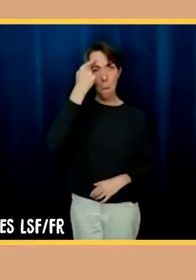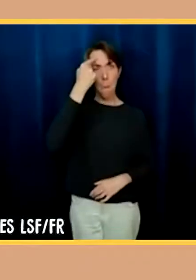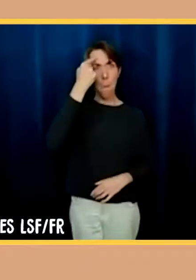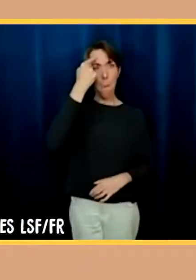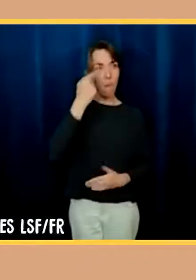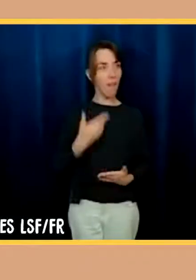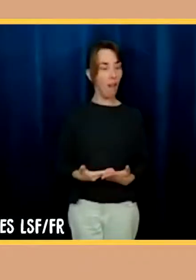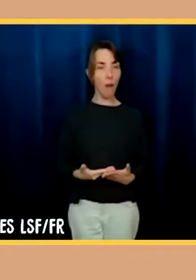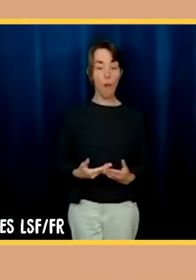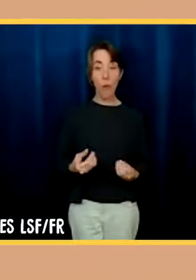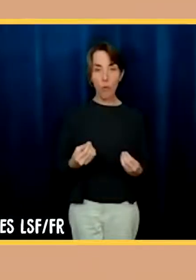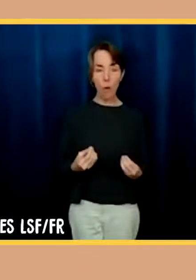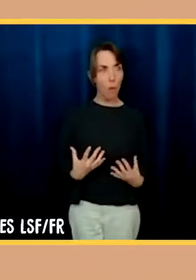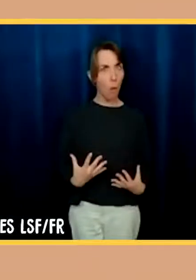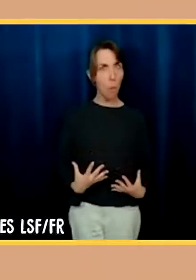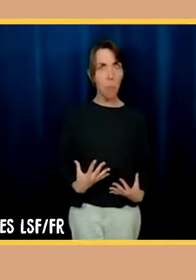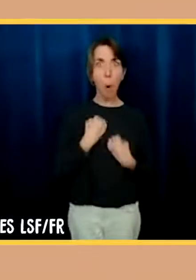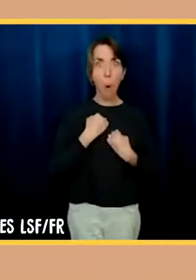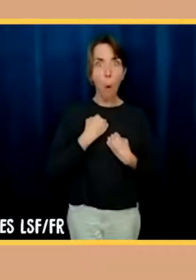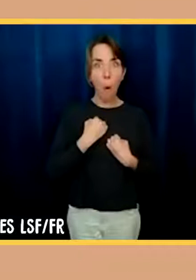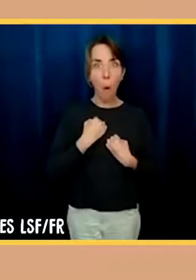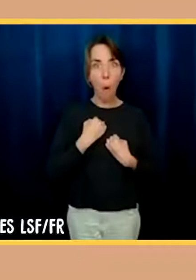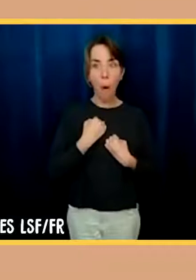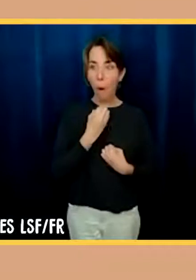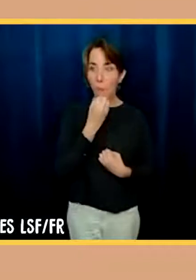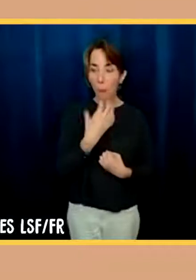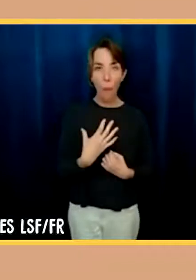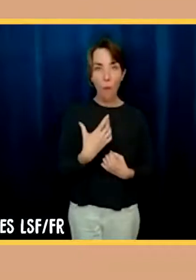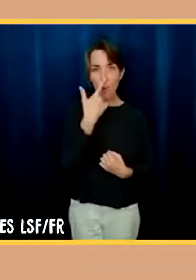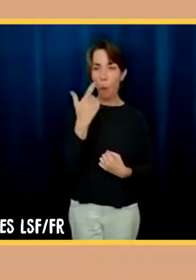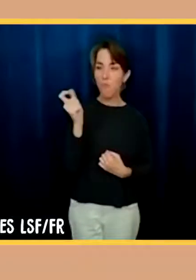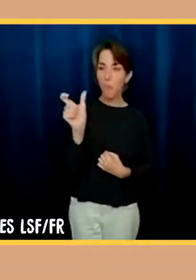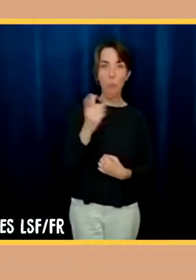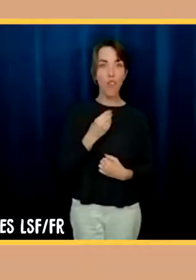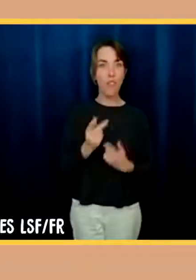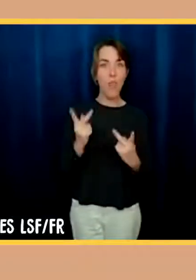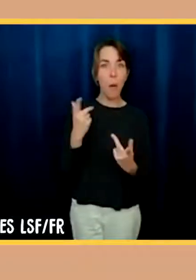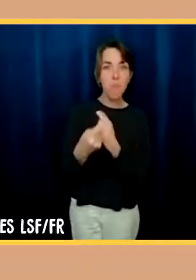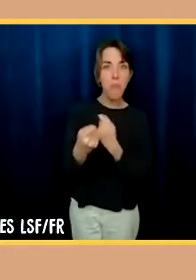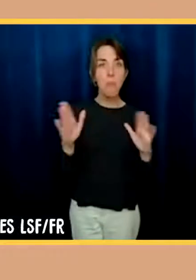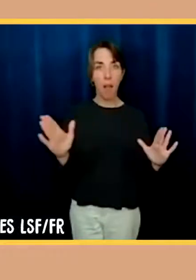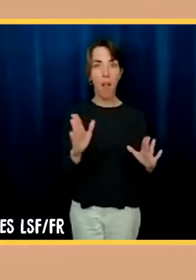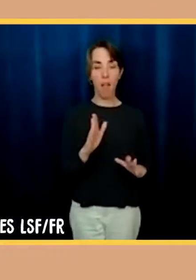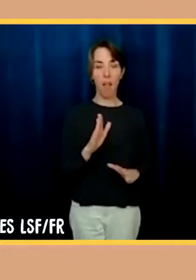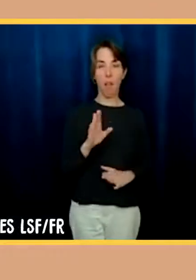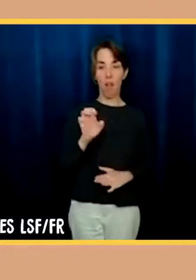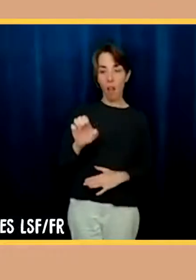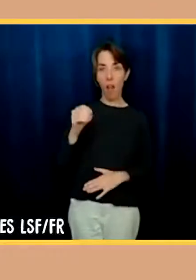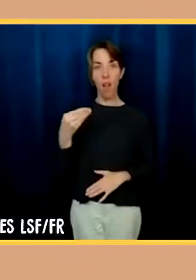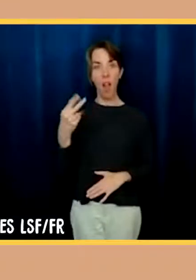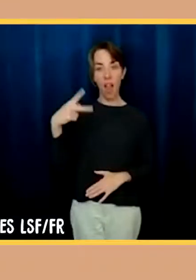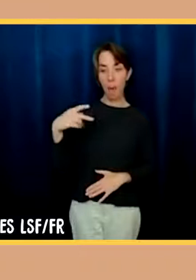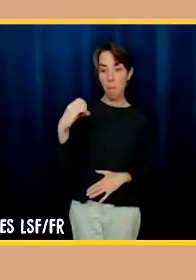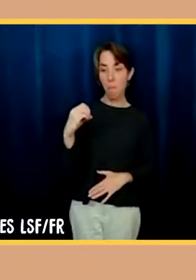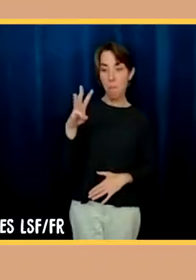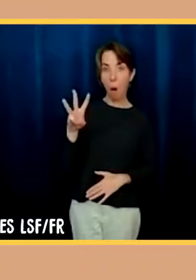tellement empouvoirant. Je ne sais pas si c'est le bon terme en français, mais en tout cas, en anglais, quand on dit, c'est tellement empowering, en fait, de